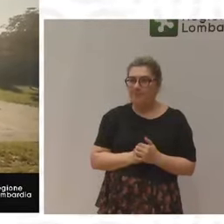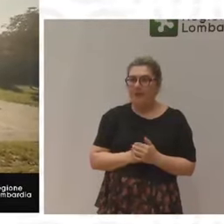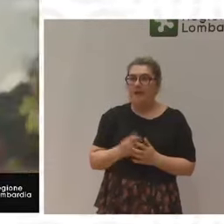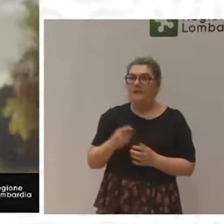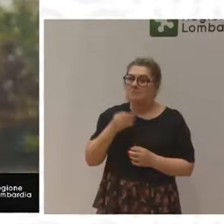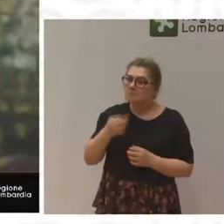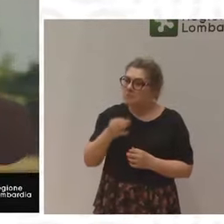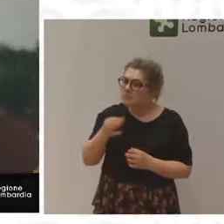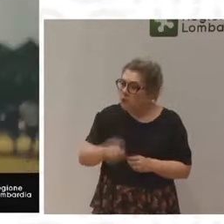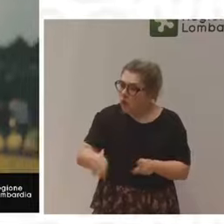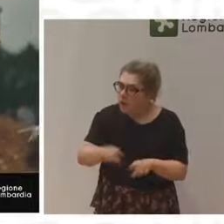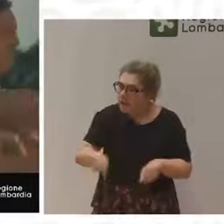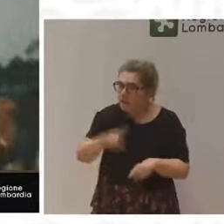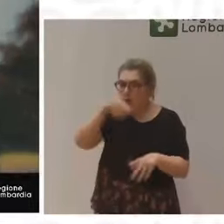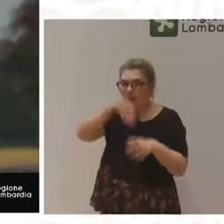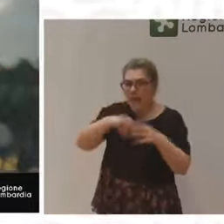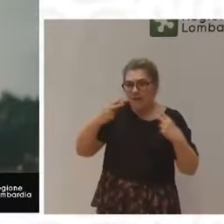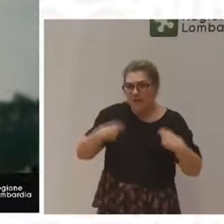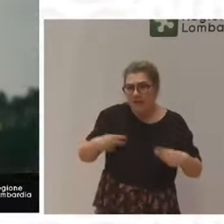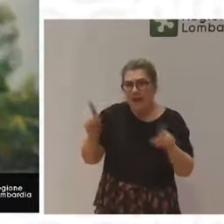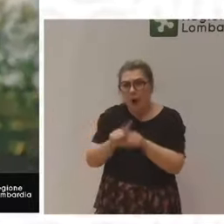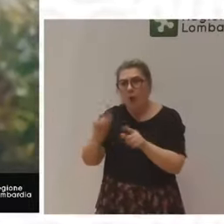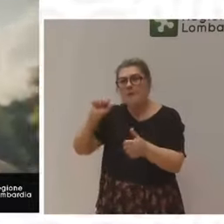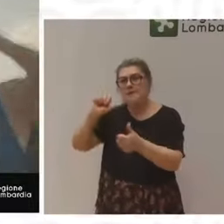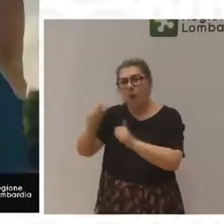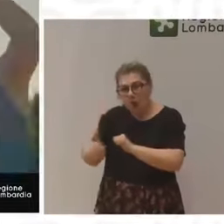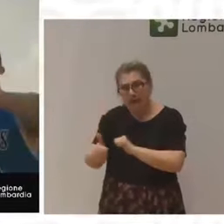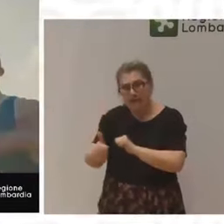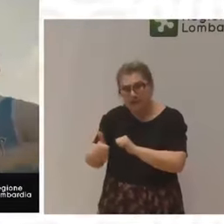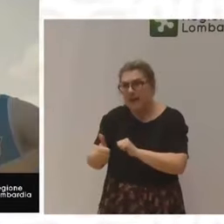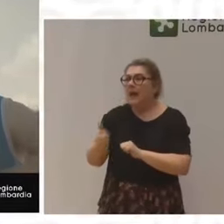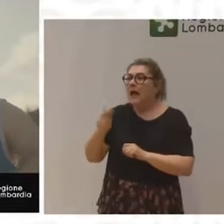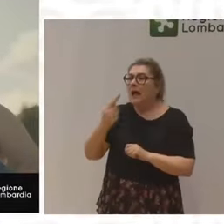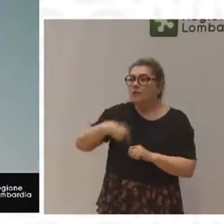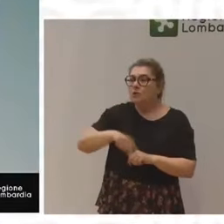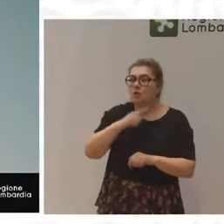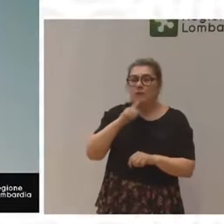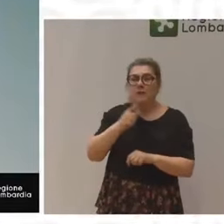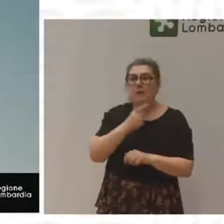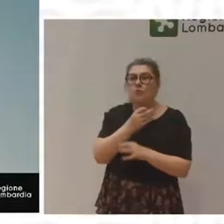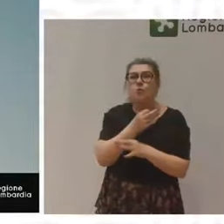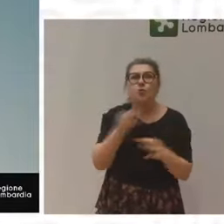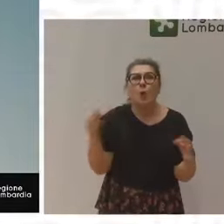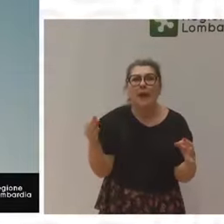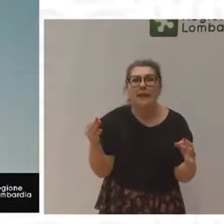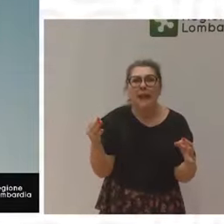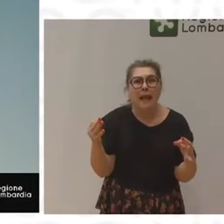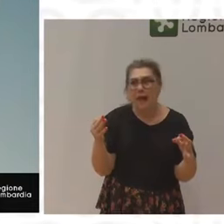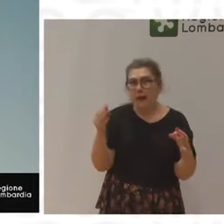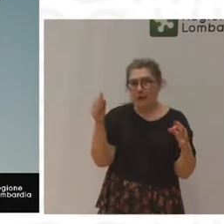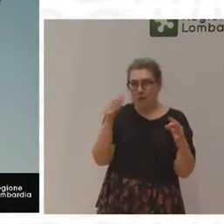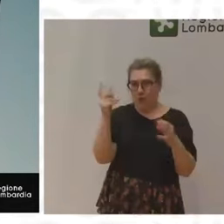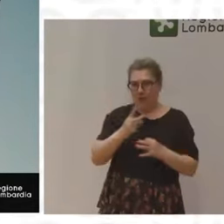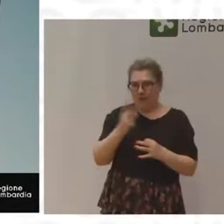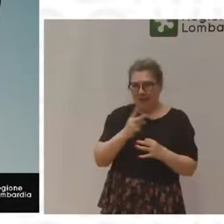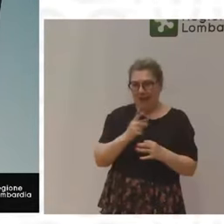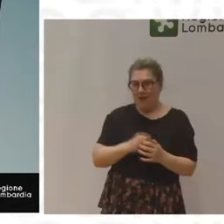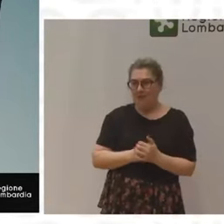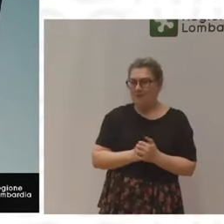Spesso nella vita, come nello sport, non va sempre tutto come te l'aspetti. E